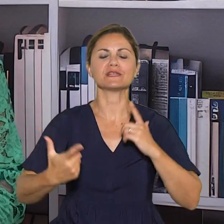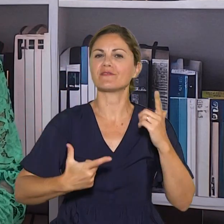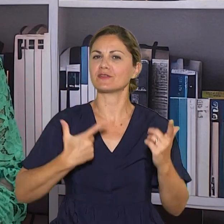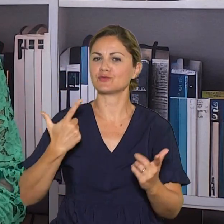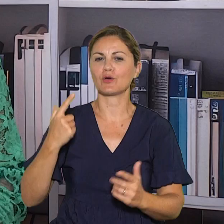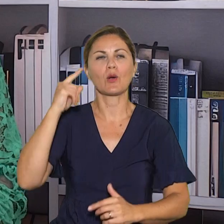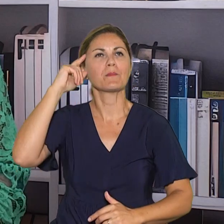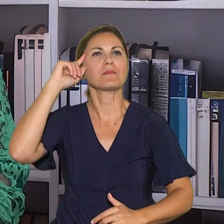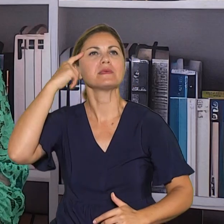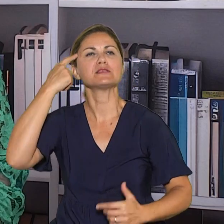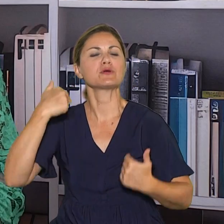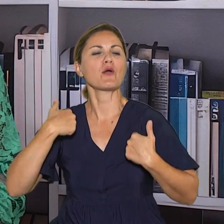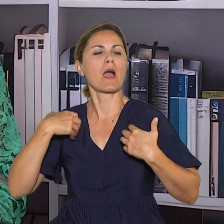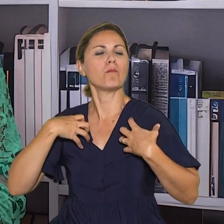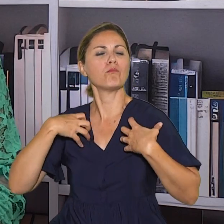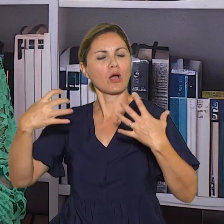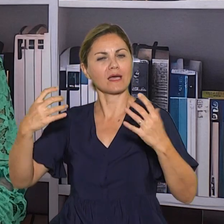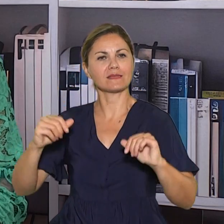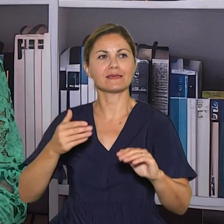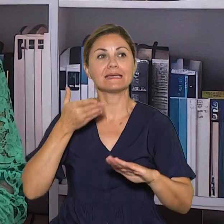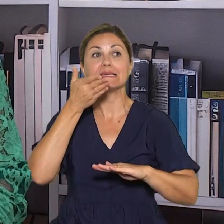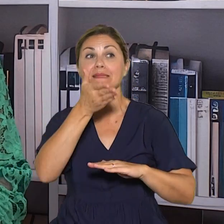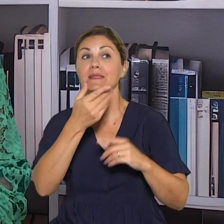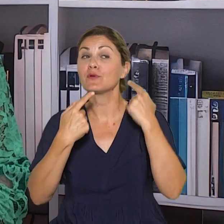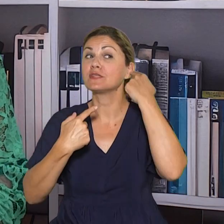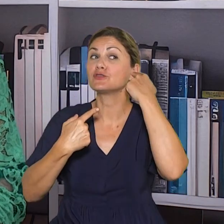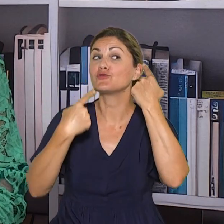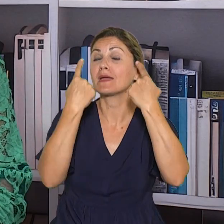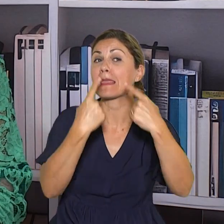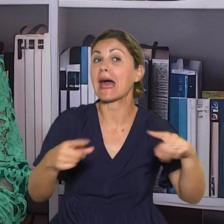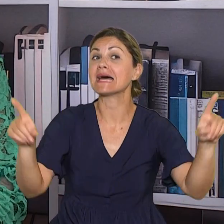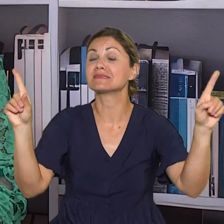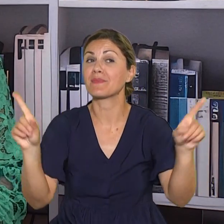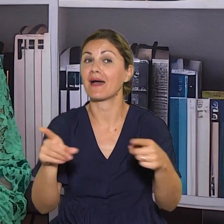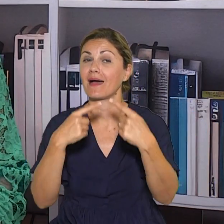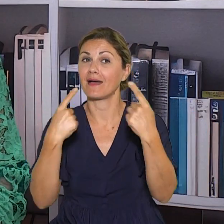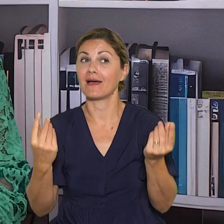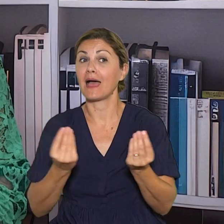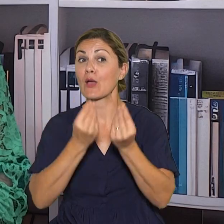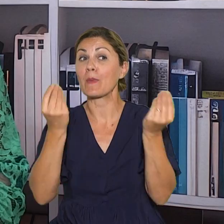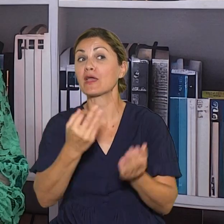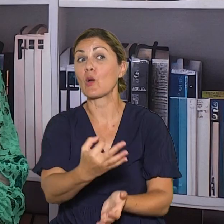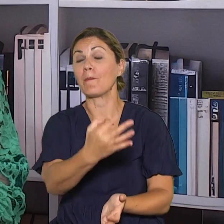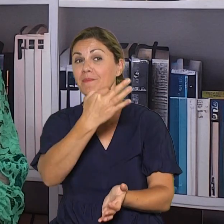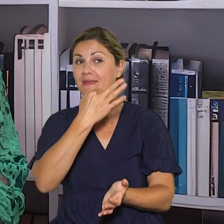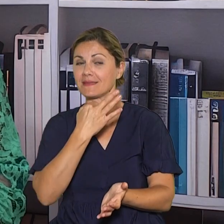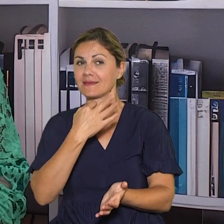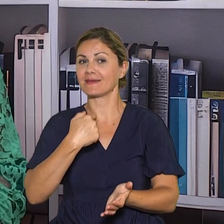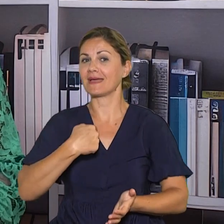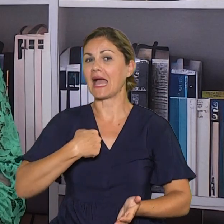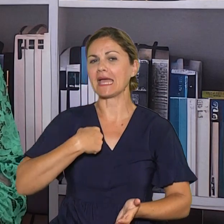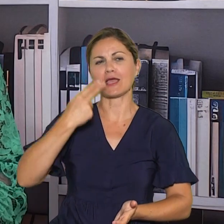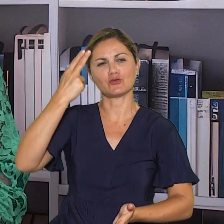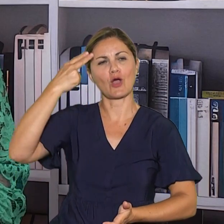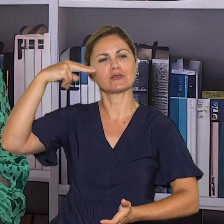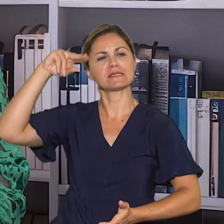zaglumit. Poću tamo di muzike ima, znaden ja kako se igra. Bude li neko šta god upita, na